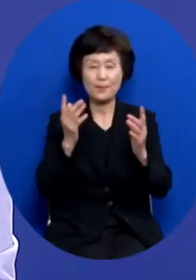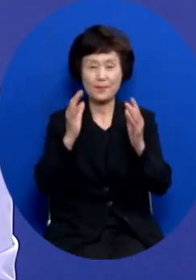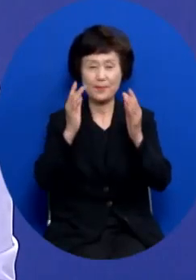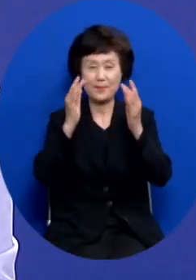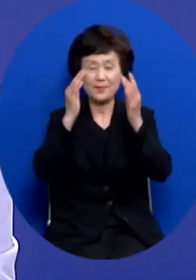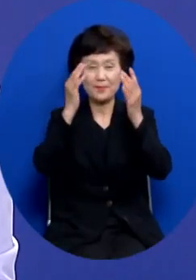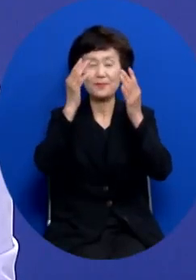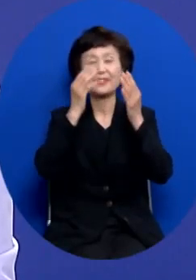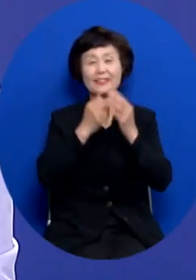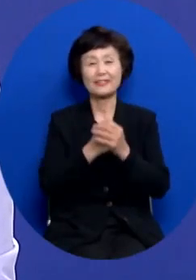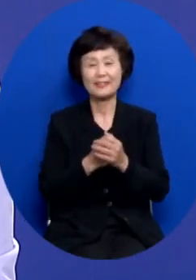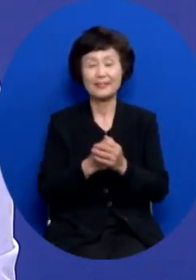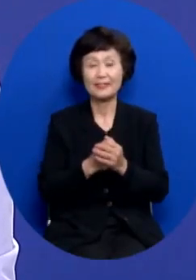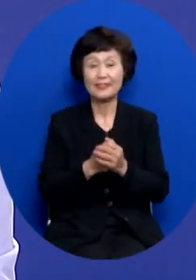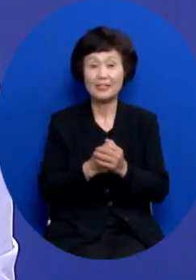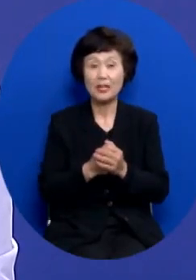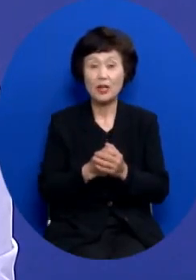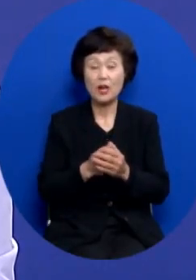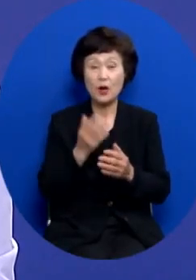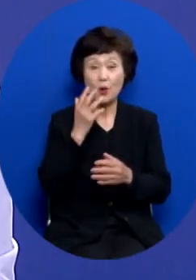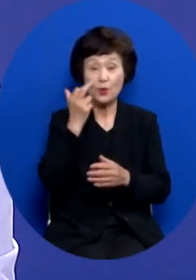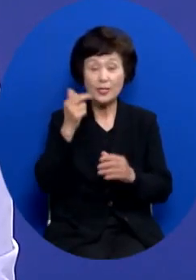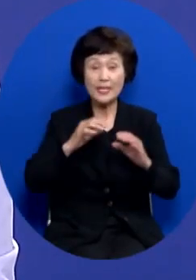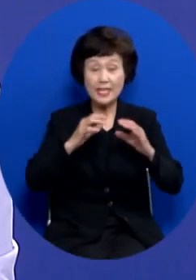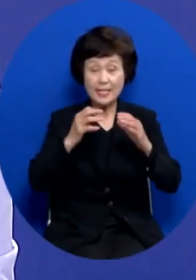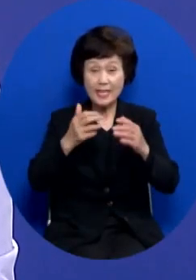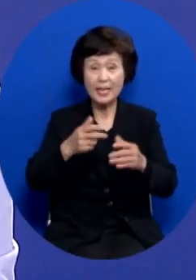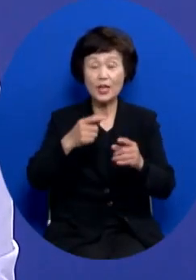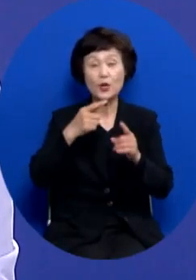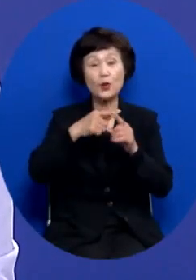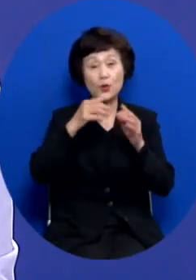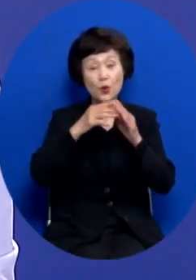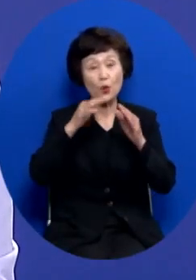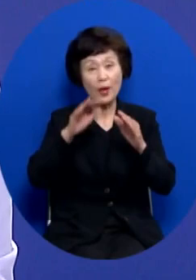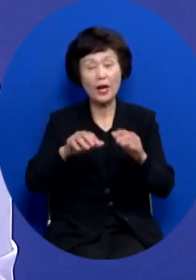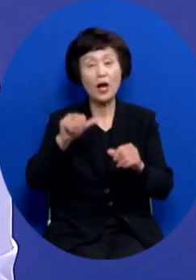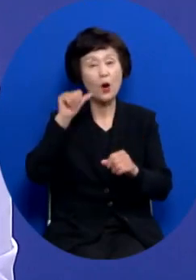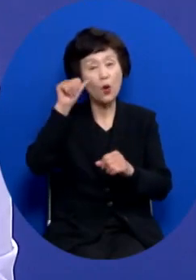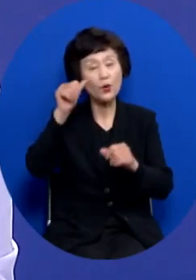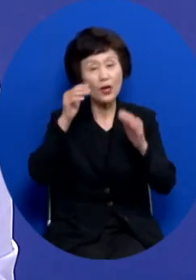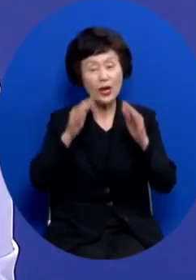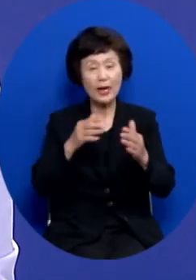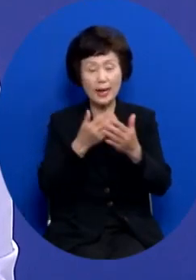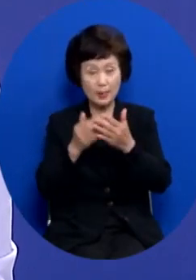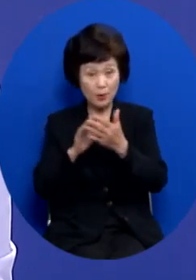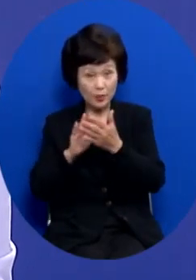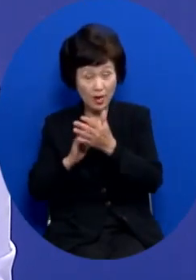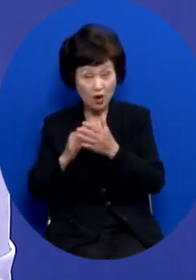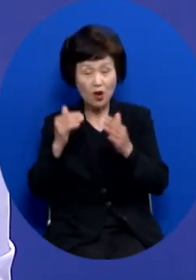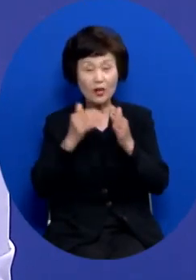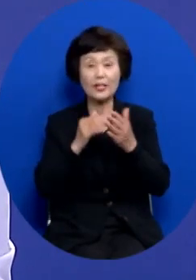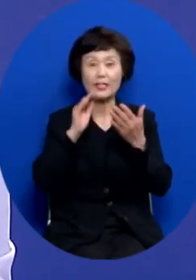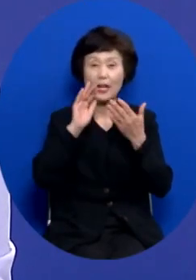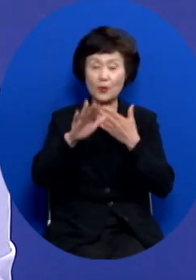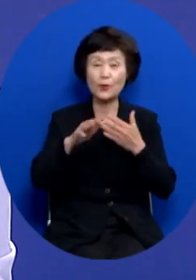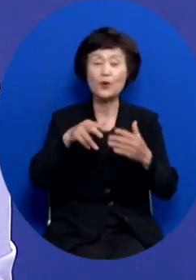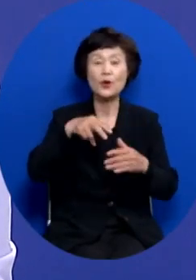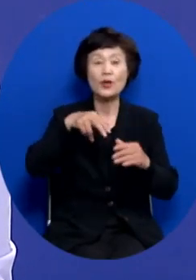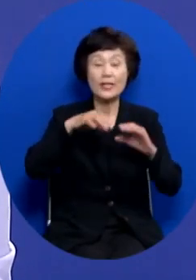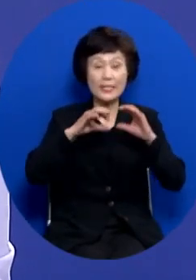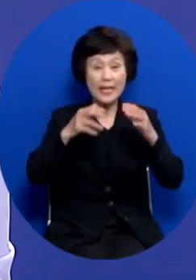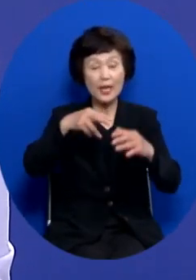부전 기도원을 인수한 울산 세계로교회가 5개월간의 리모델링을 마친 후 세계로 기도원으로 명칭을 변경하고